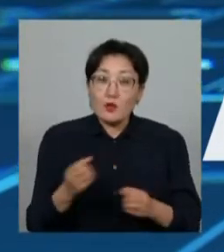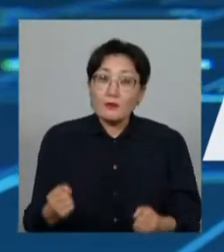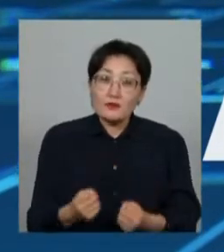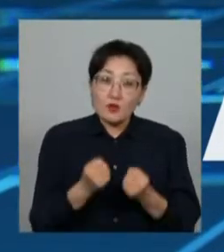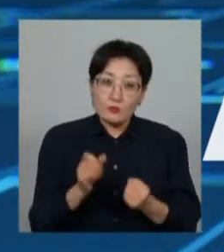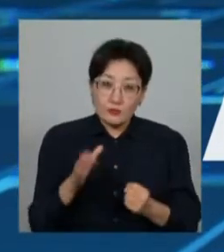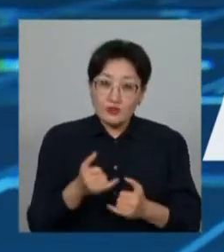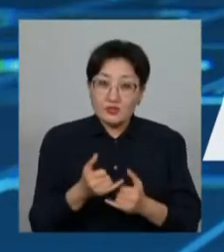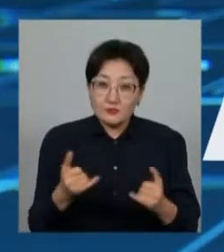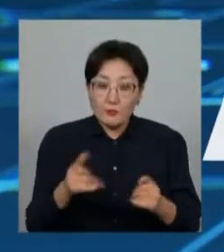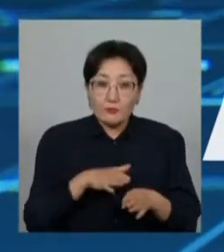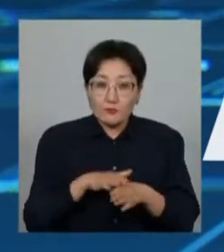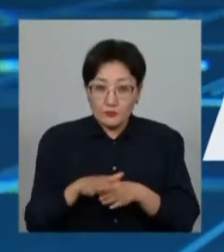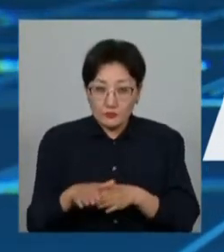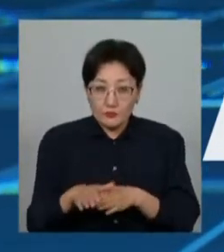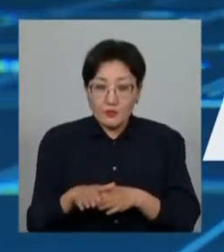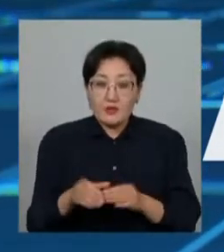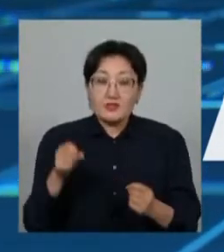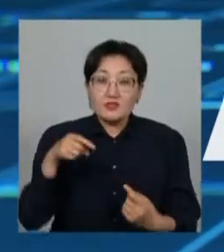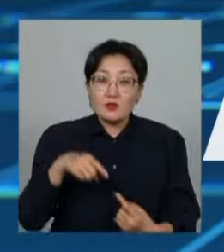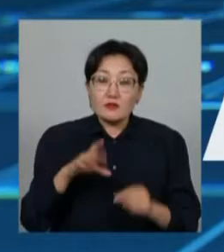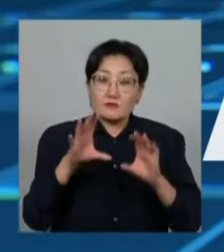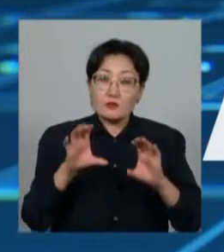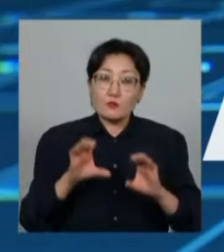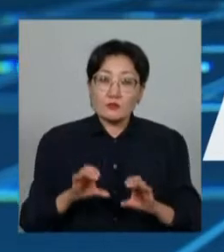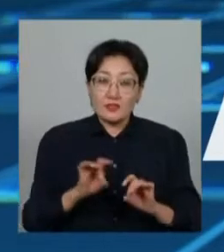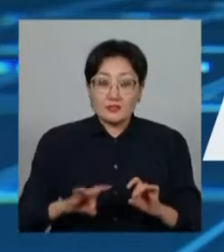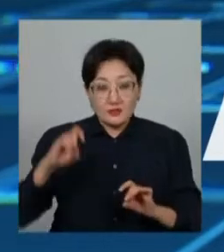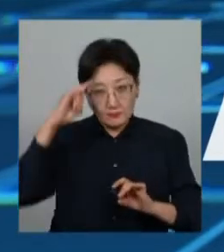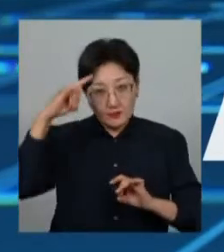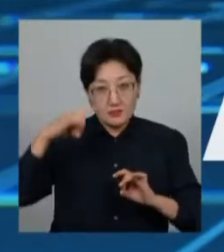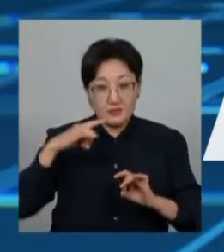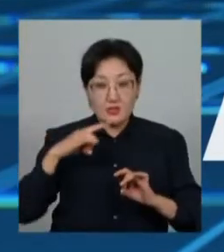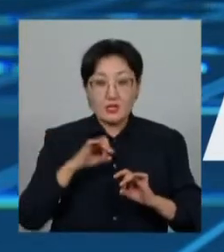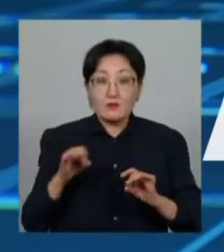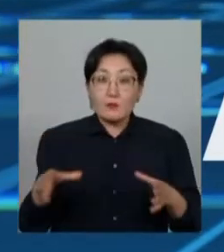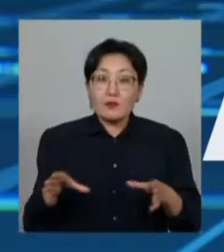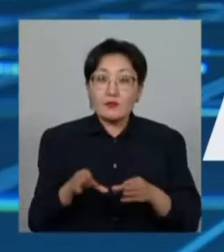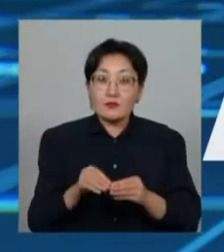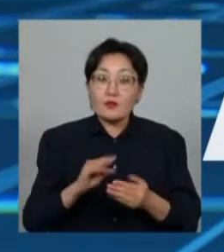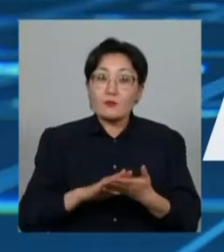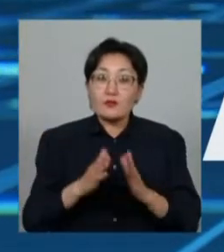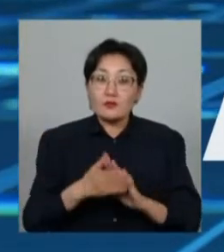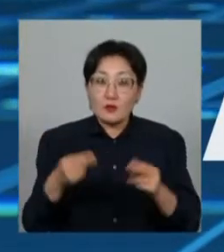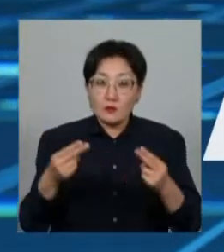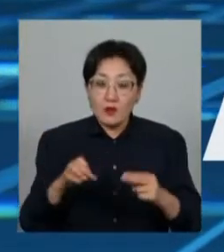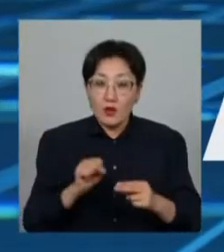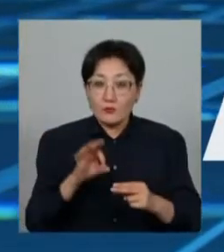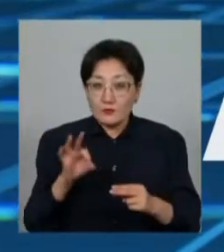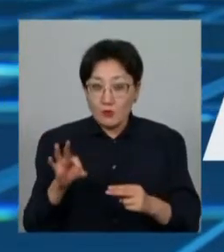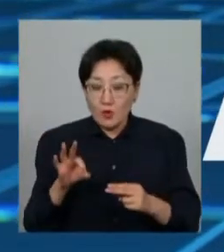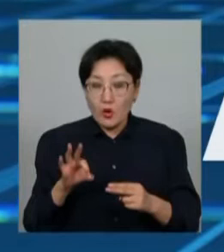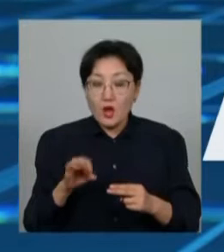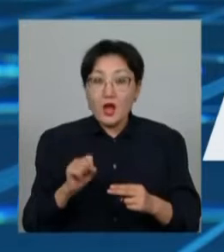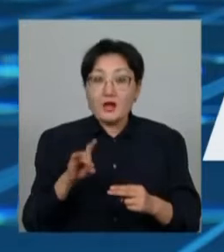поддержка будут оказаны в полном объеме в соответствии с законодательством Республики Казахстан и коллективным договором акционерного